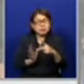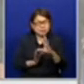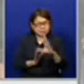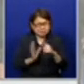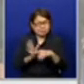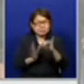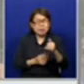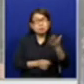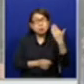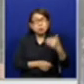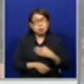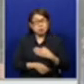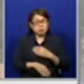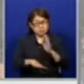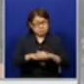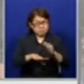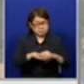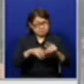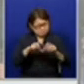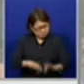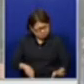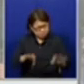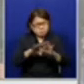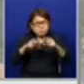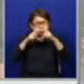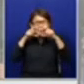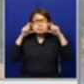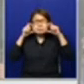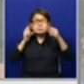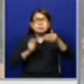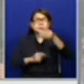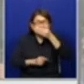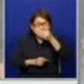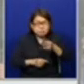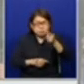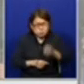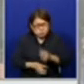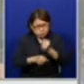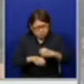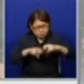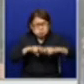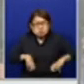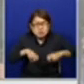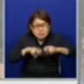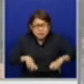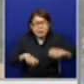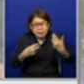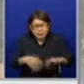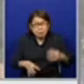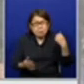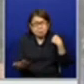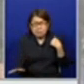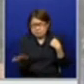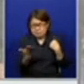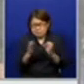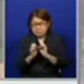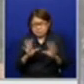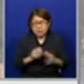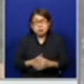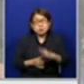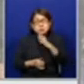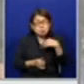าแมสสำคัญมากเพราะมีงานวิจัยบอกว่าถ้าผู้ติด